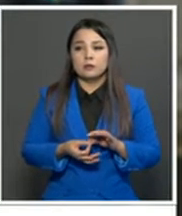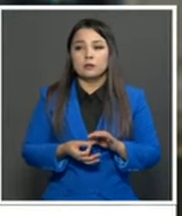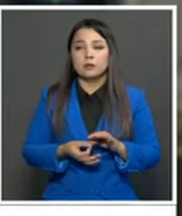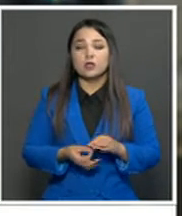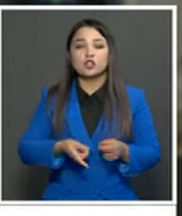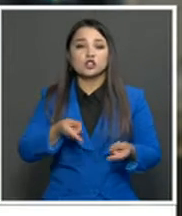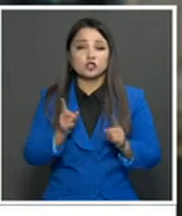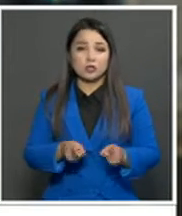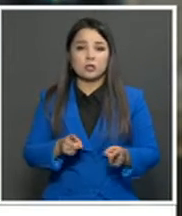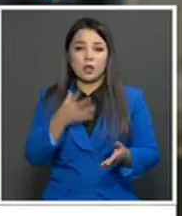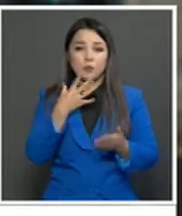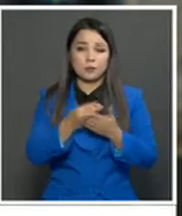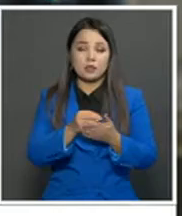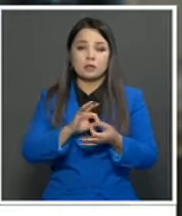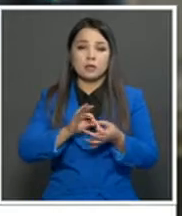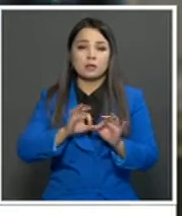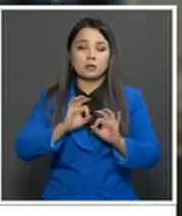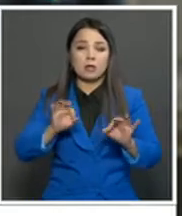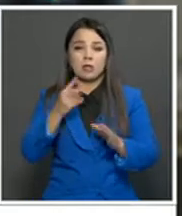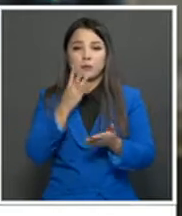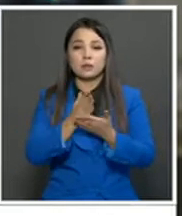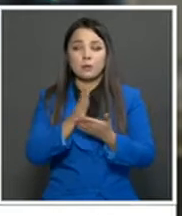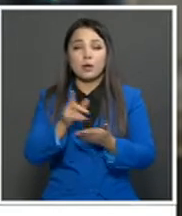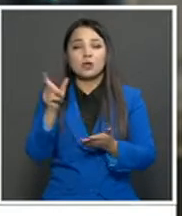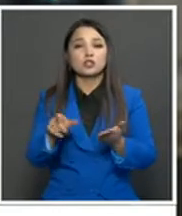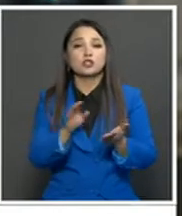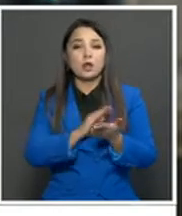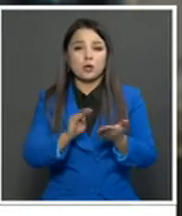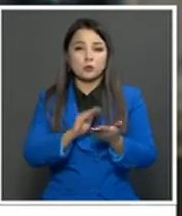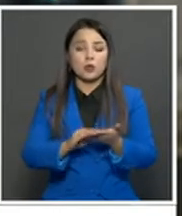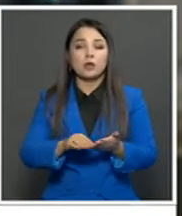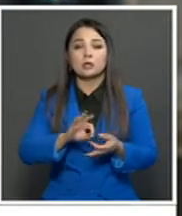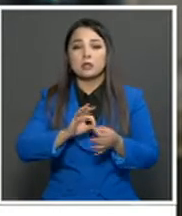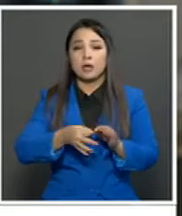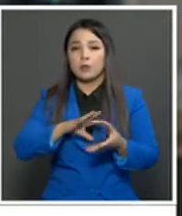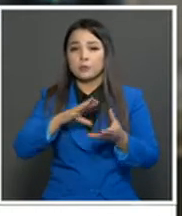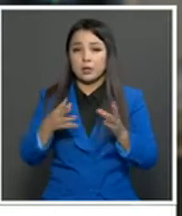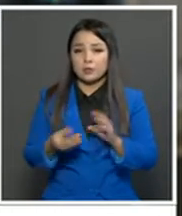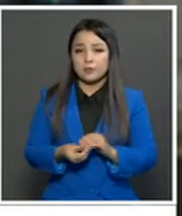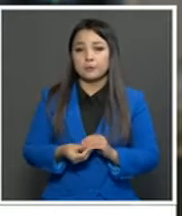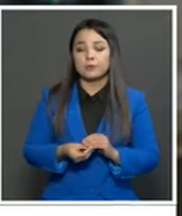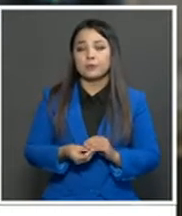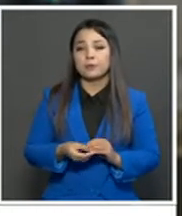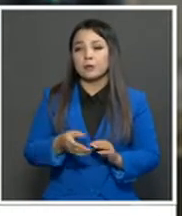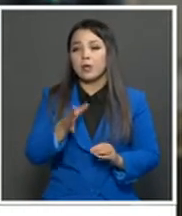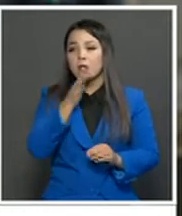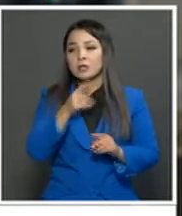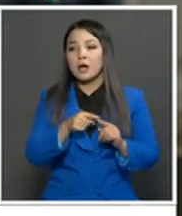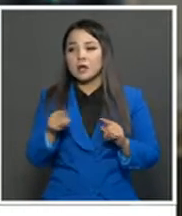қоғамның шындығына ашуға арналған, өзі жазушы ретінде де, журналист ретінде де жалпы